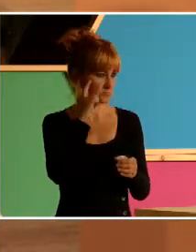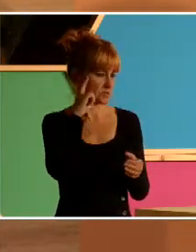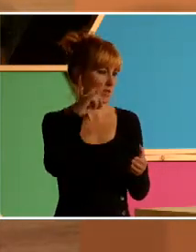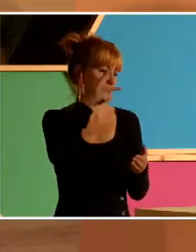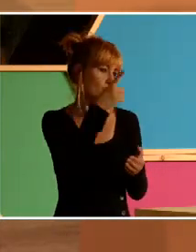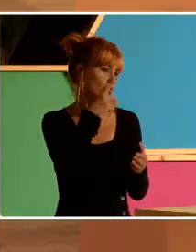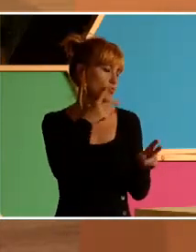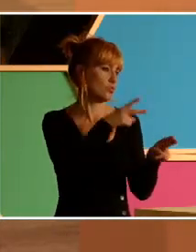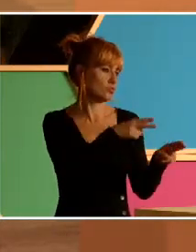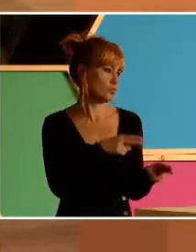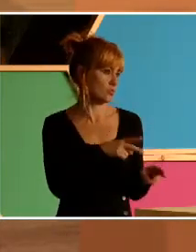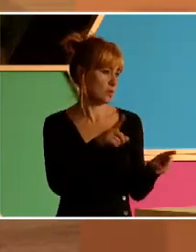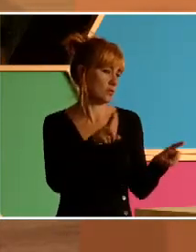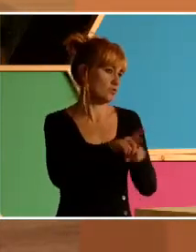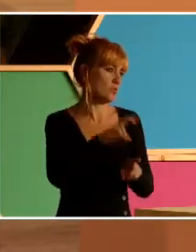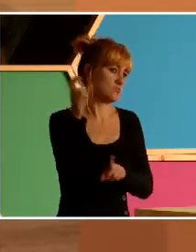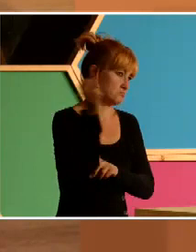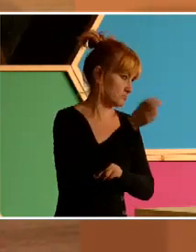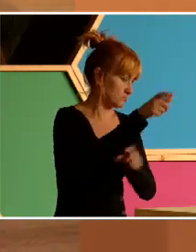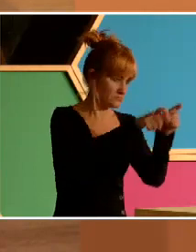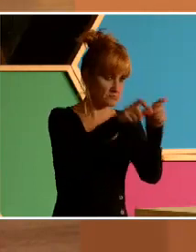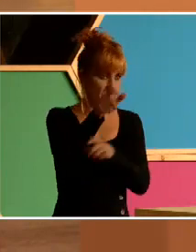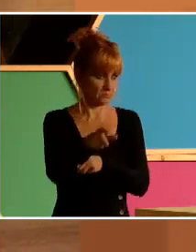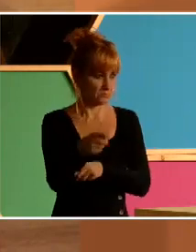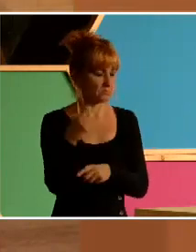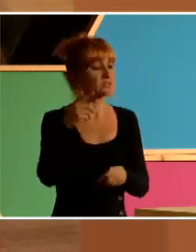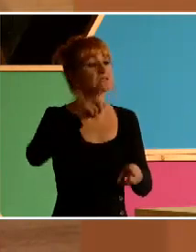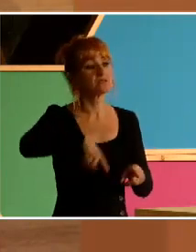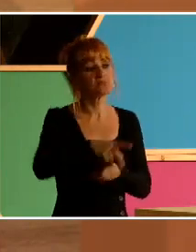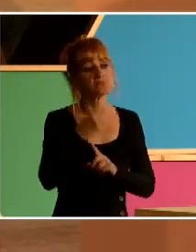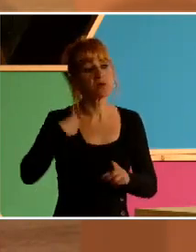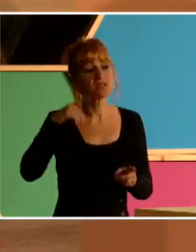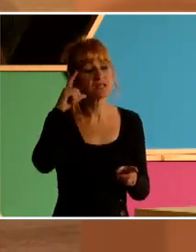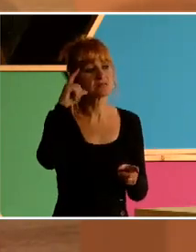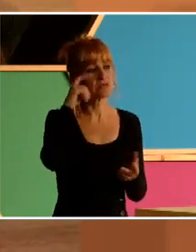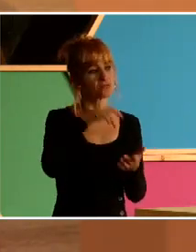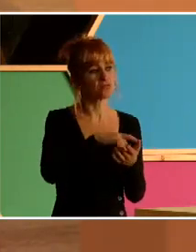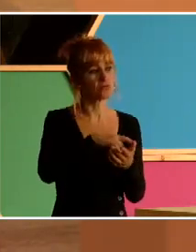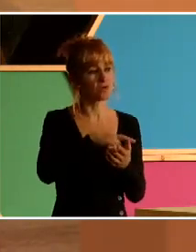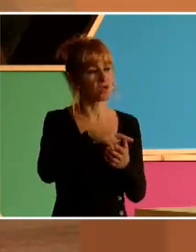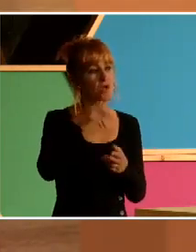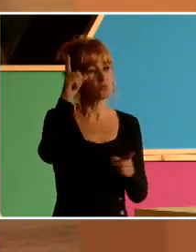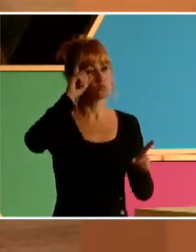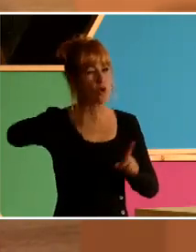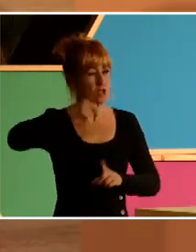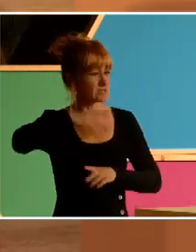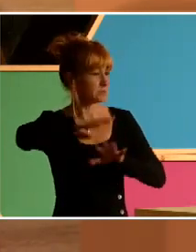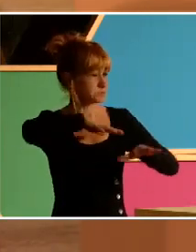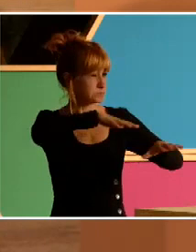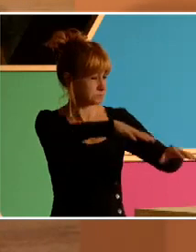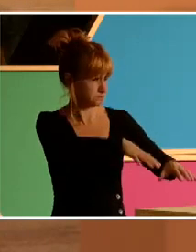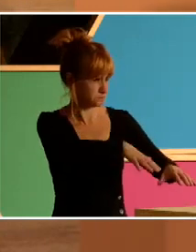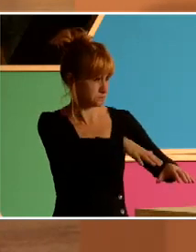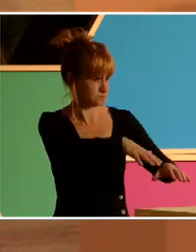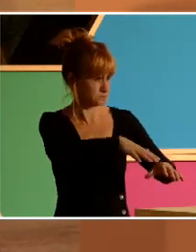gent, sinó que quan es van desfermar les càrregues brutals injustificades que van generar més de 300 persones ferides a